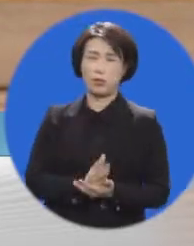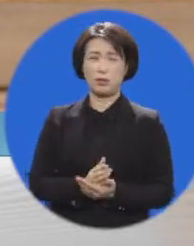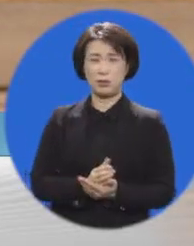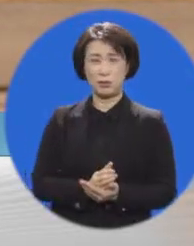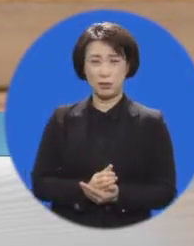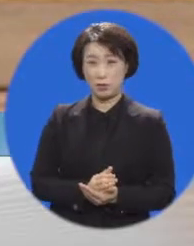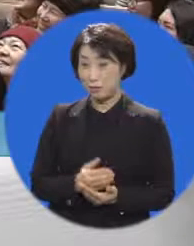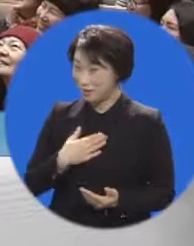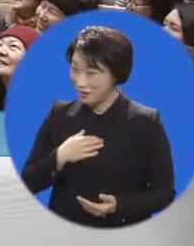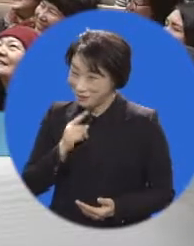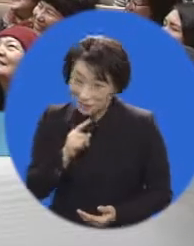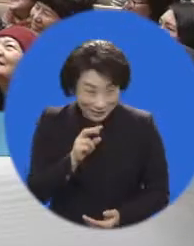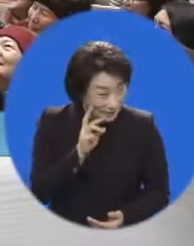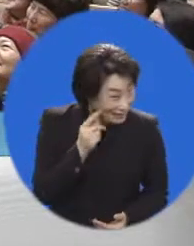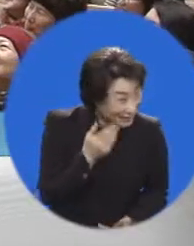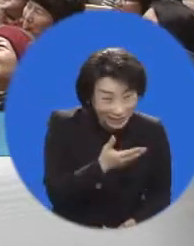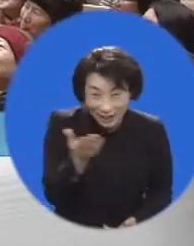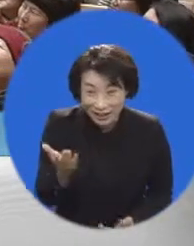맞지?